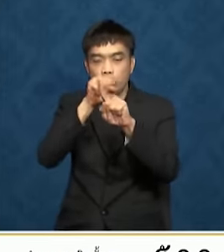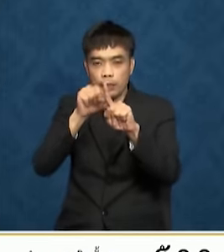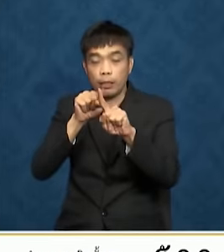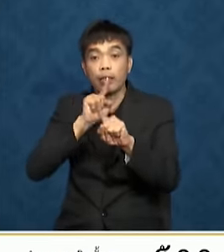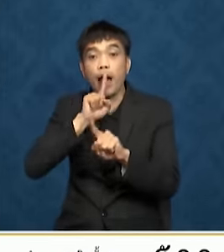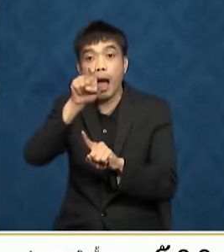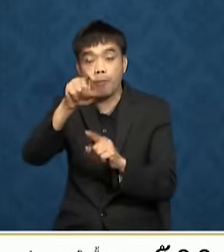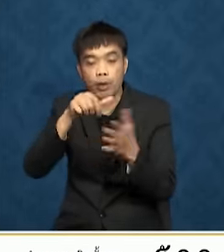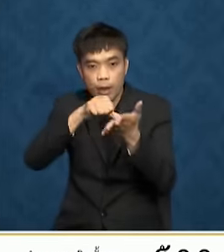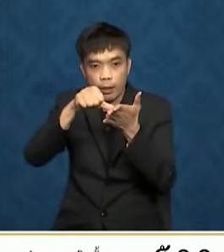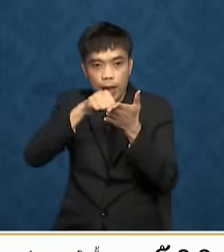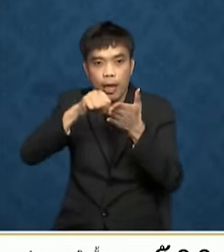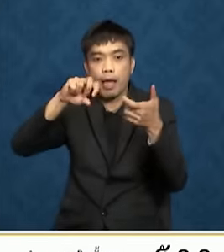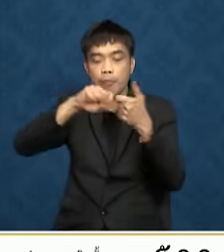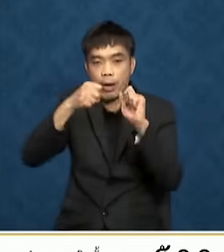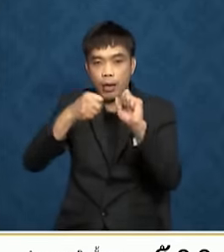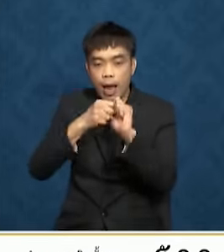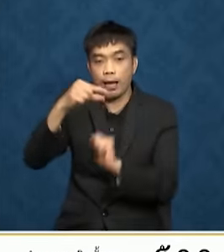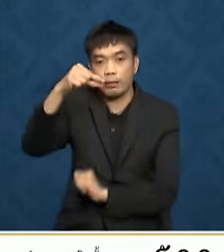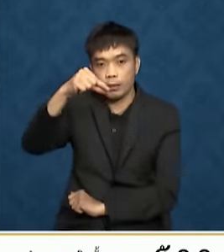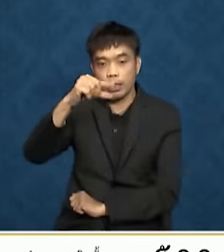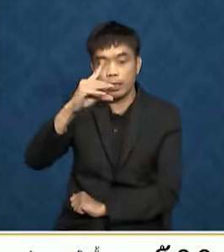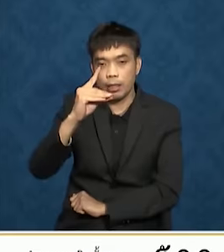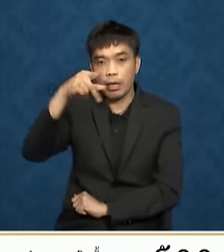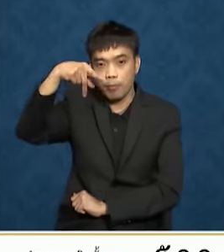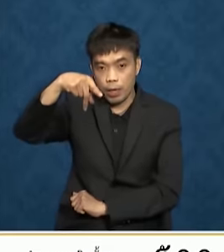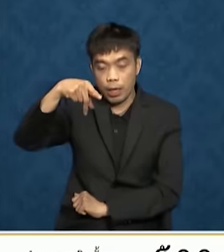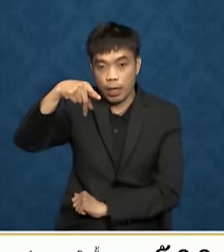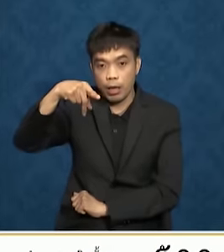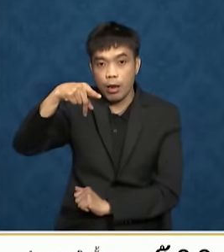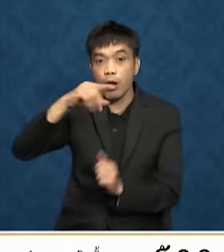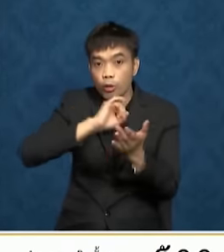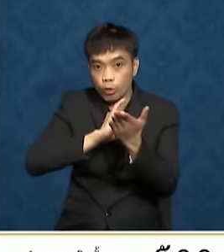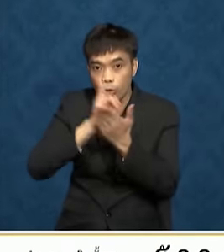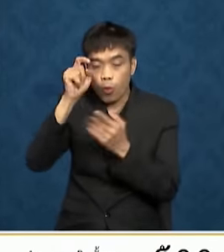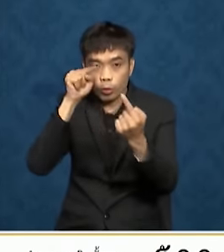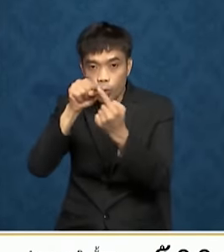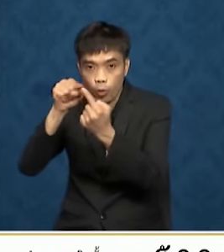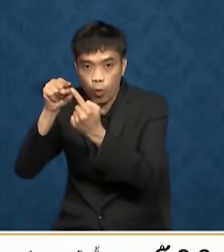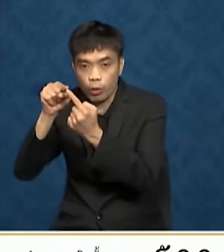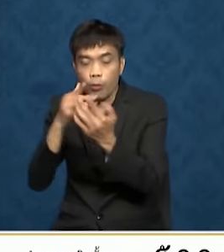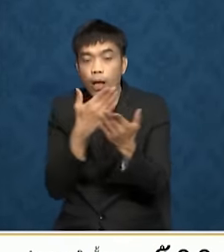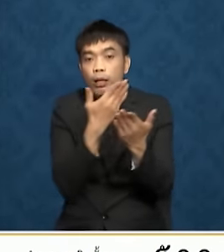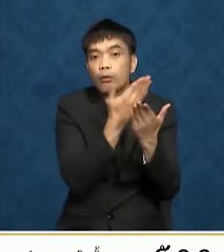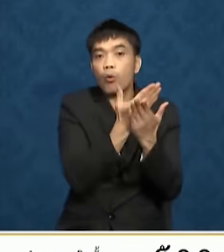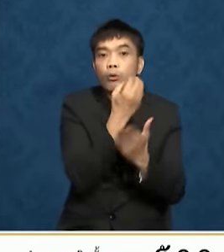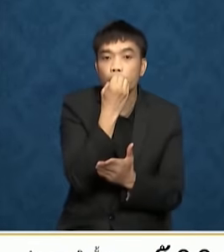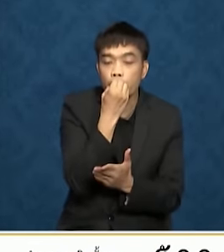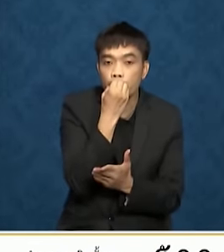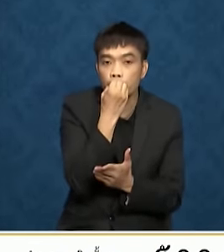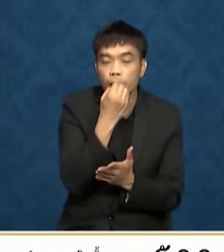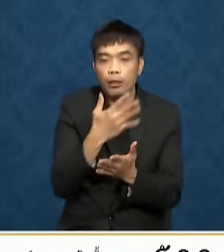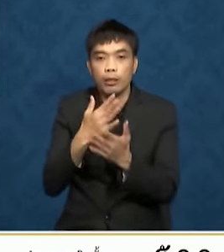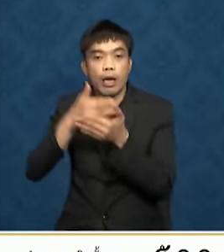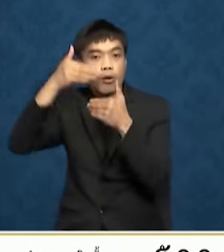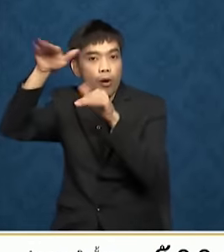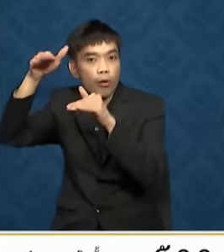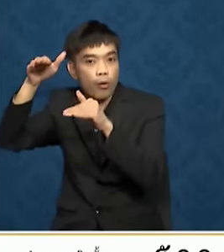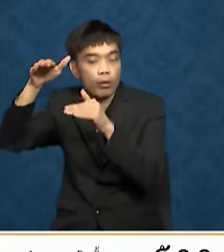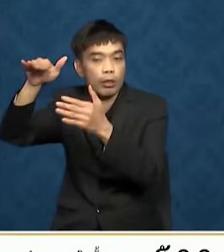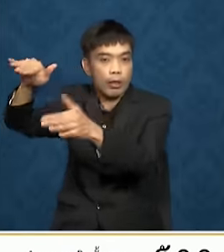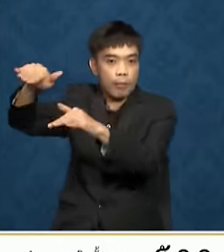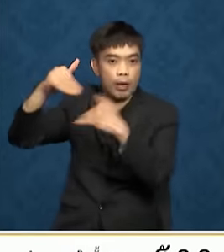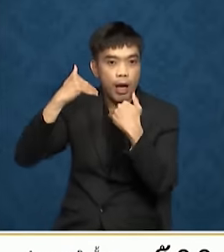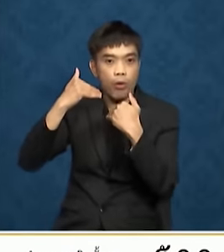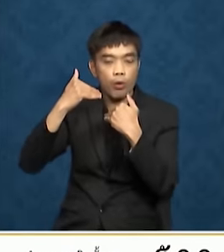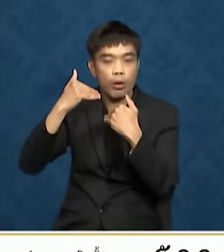ครับปัญหาของ GDPมันอยู่ที่บริโภคหรือมันอยู่ที่ลงทุนหรือมันอยู่ที่งบประมาณหรือมันอยู่ที่ส่งออกหรือมันอยู่ที่นำเข้ามันไม่ใช่